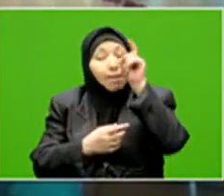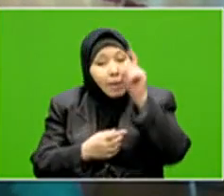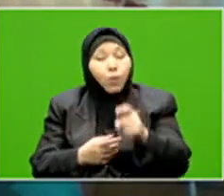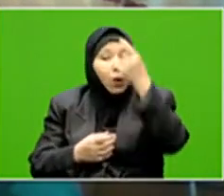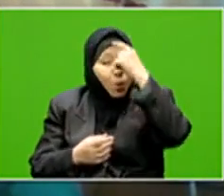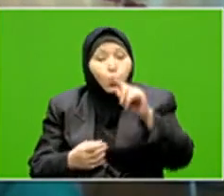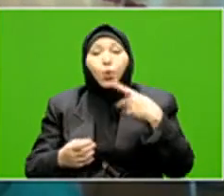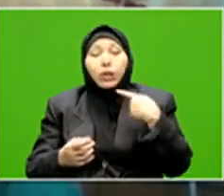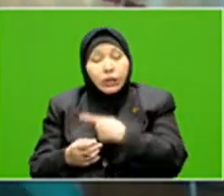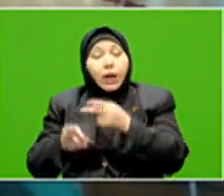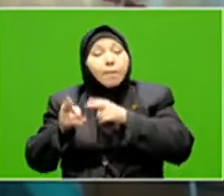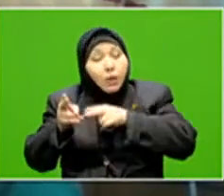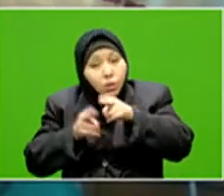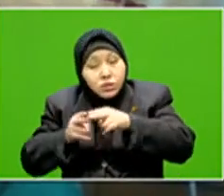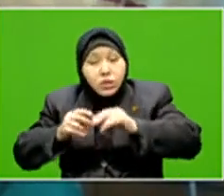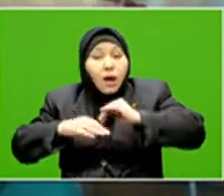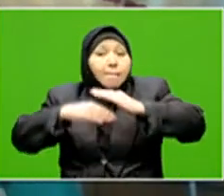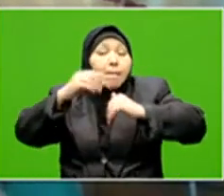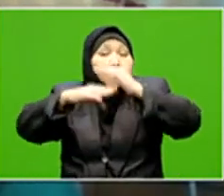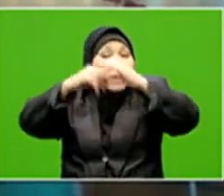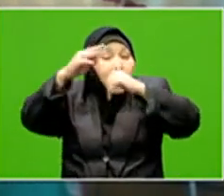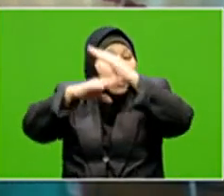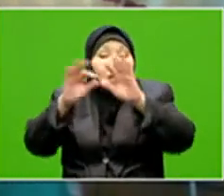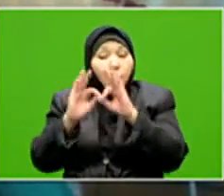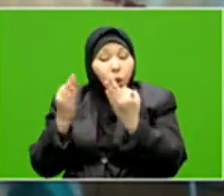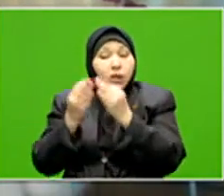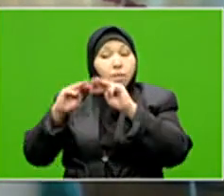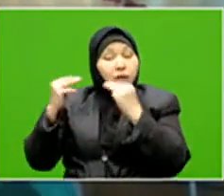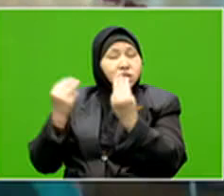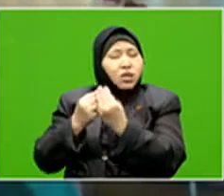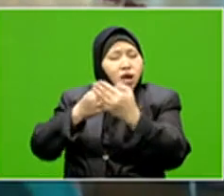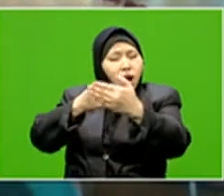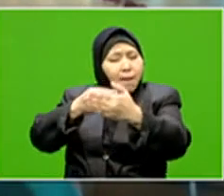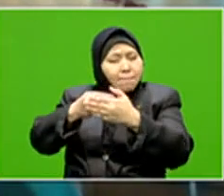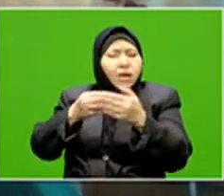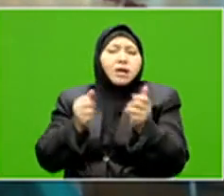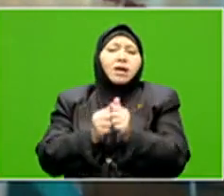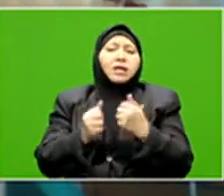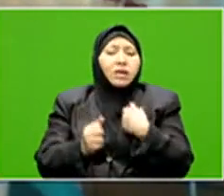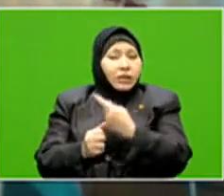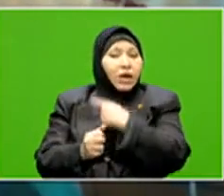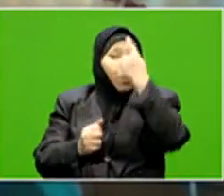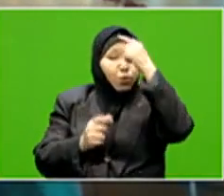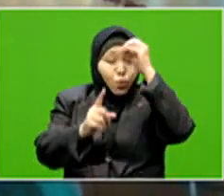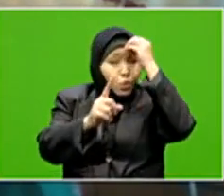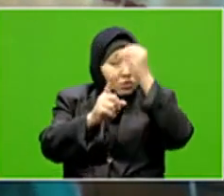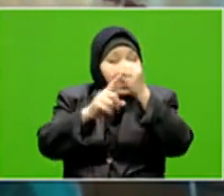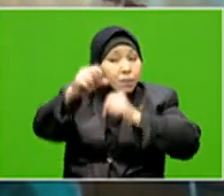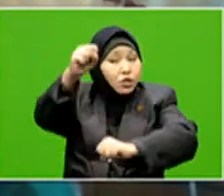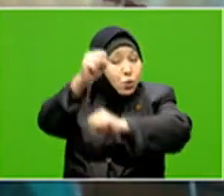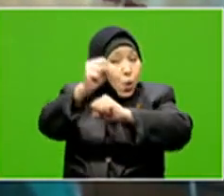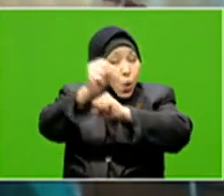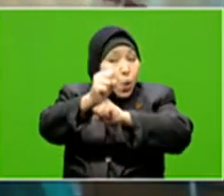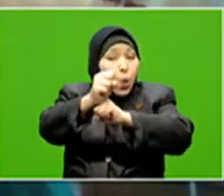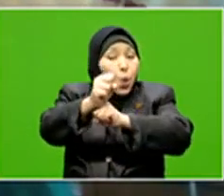untuk kita berusaha membina keluarga, masyarakat yang terhampir dengan kita bagi tujuan nak menyokong usaha